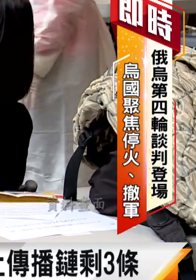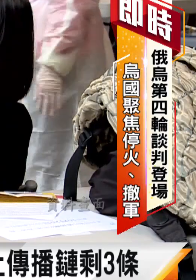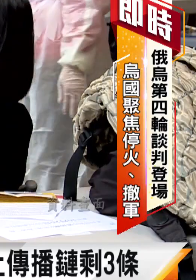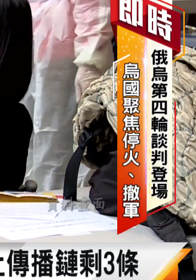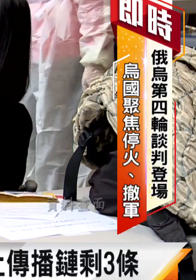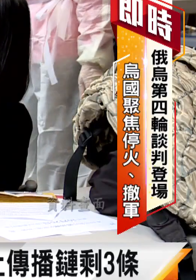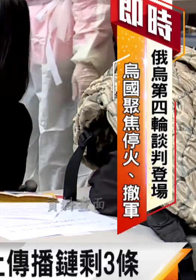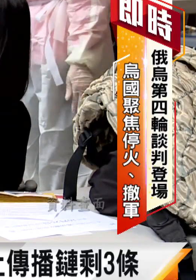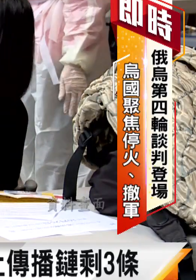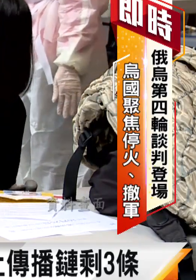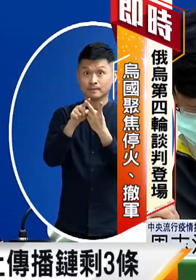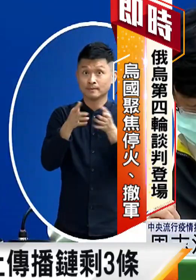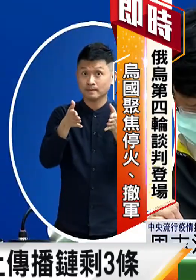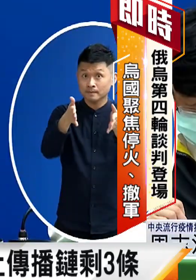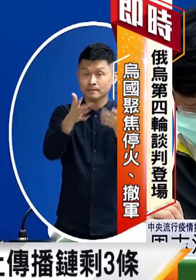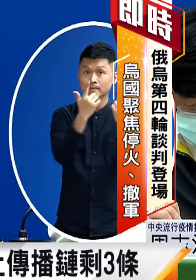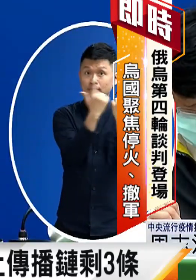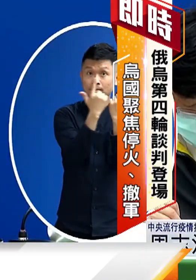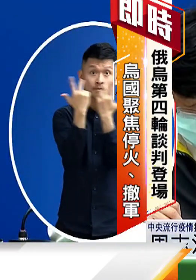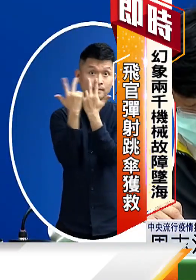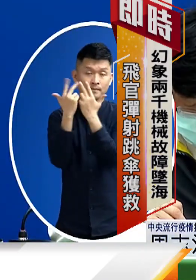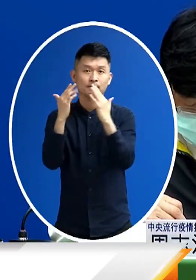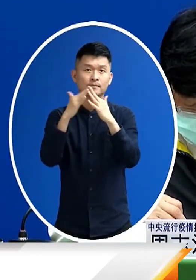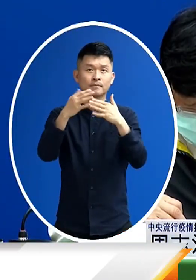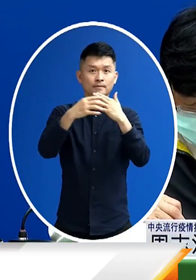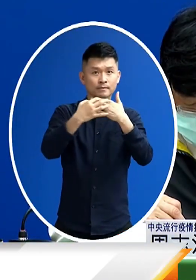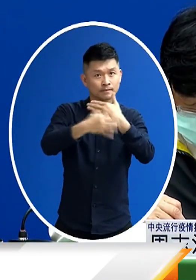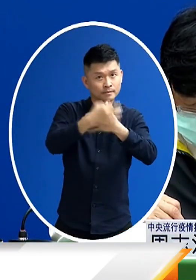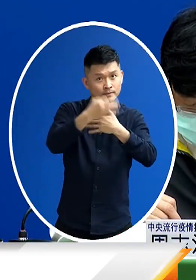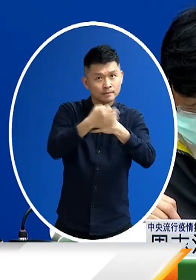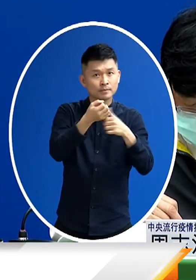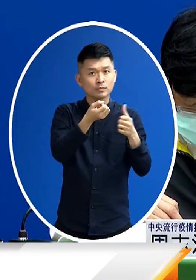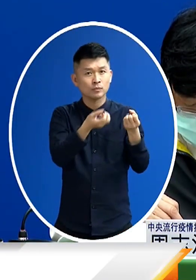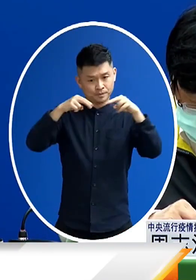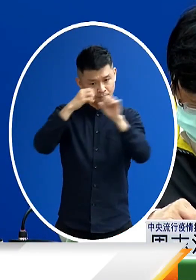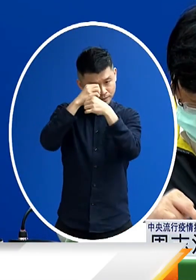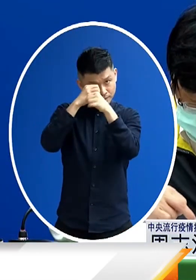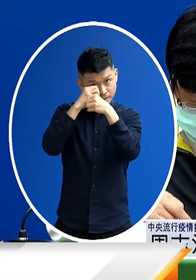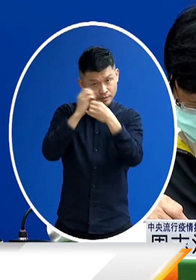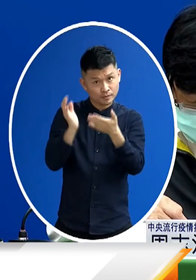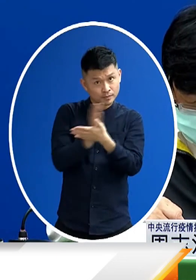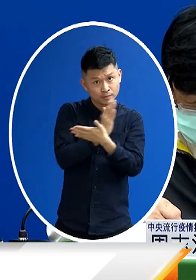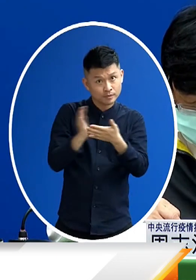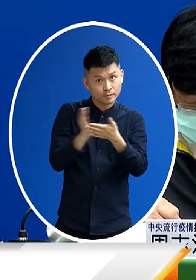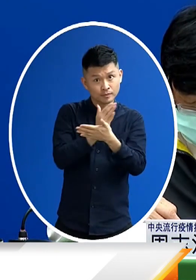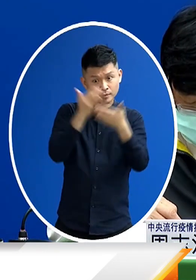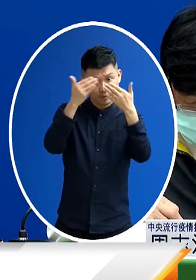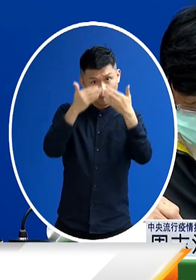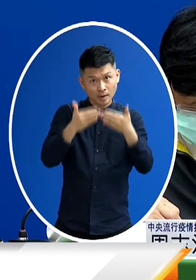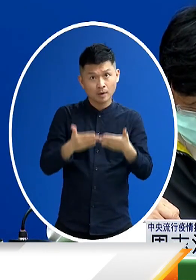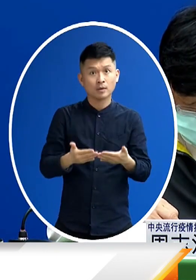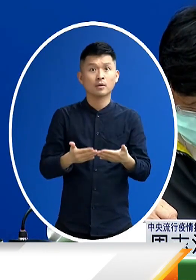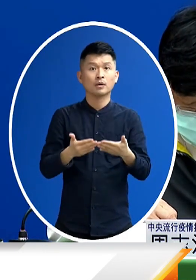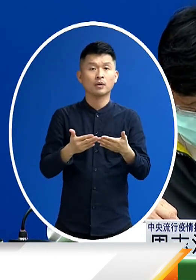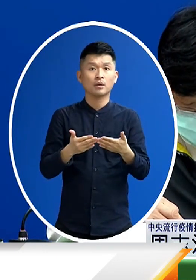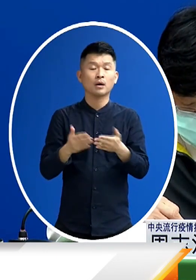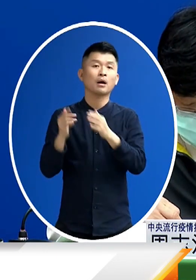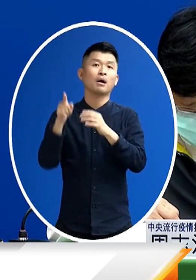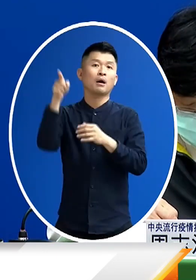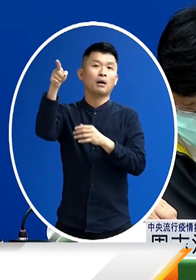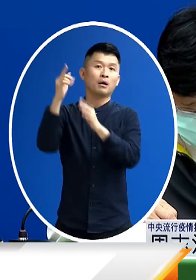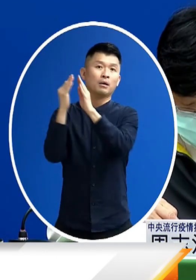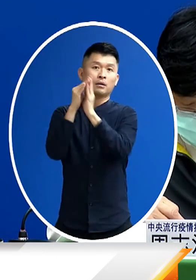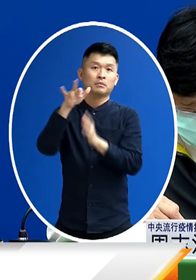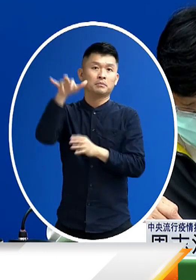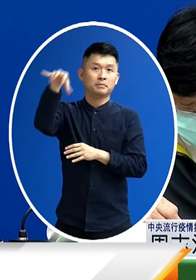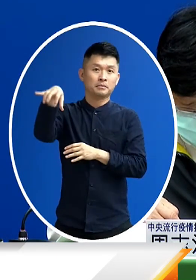也有新进度。 双北的这个家人亲友的群聚，那这一期定序结果出来是属于这个桃机相